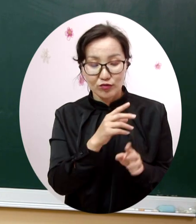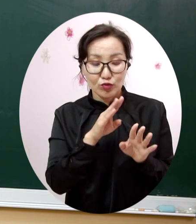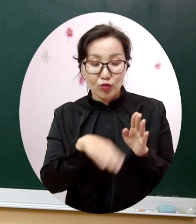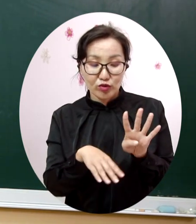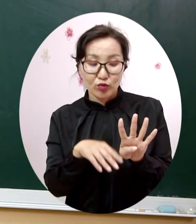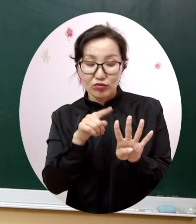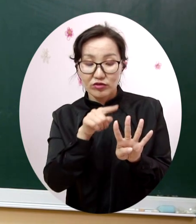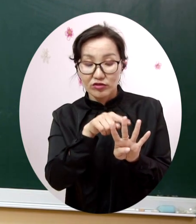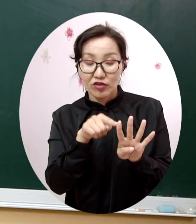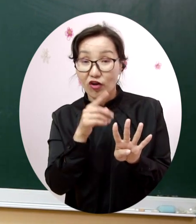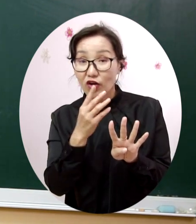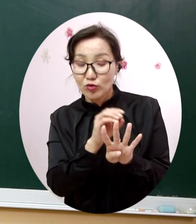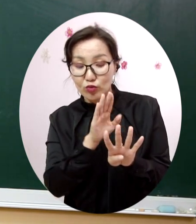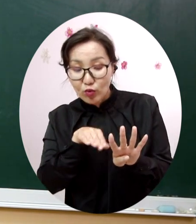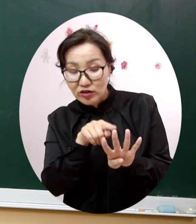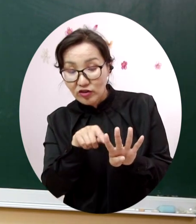харъя.